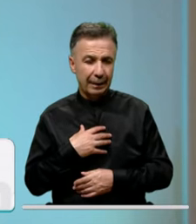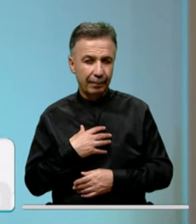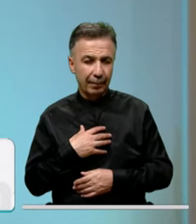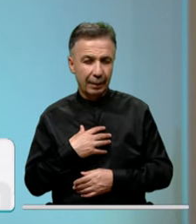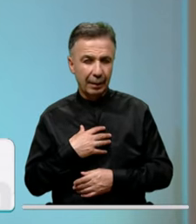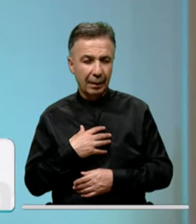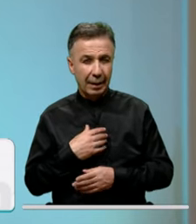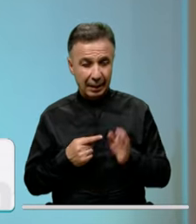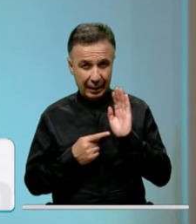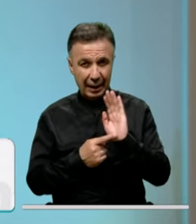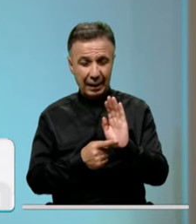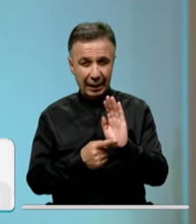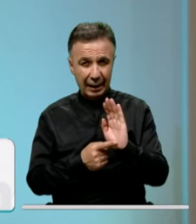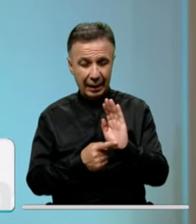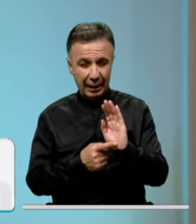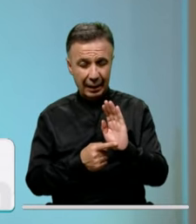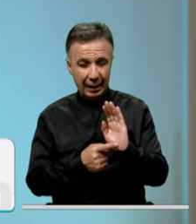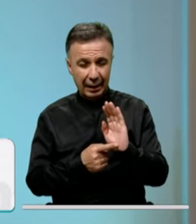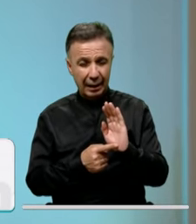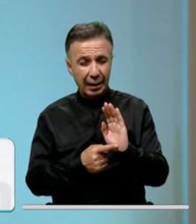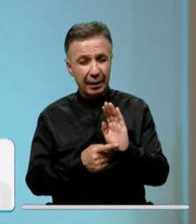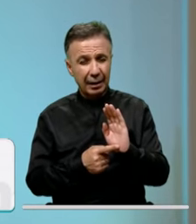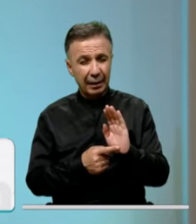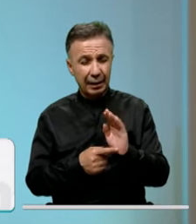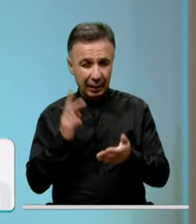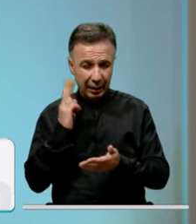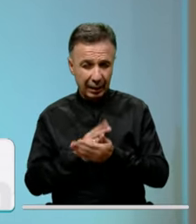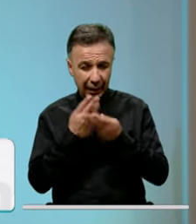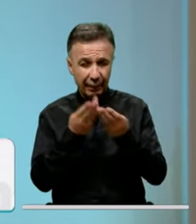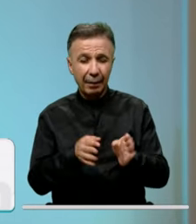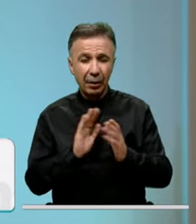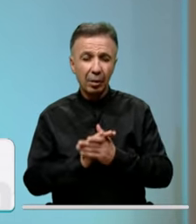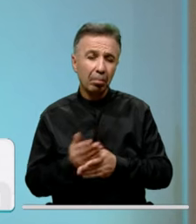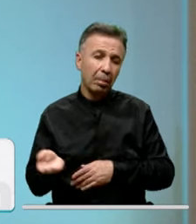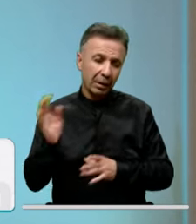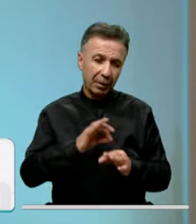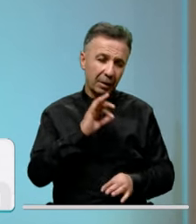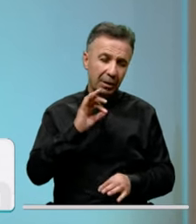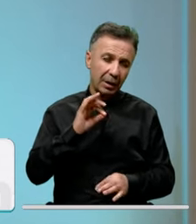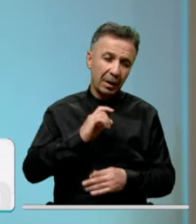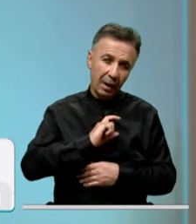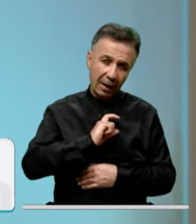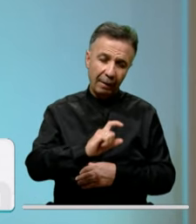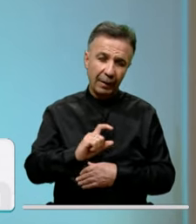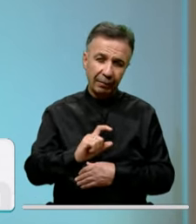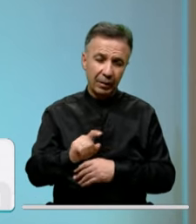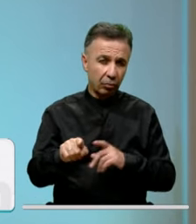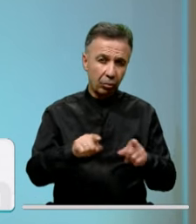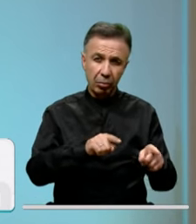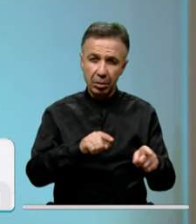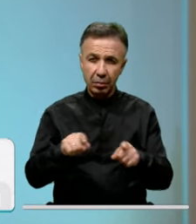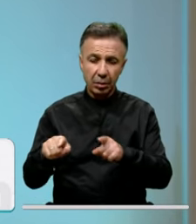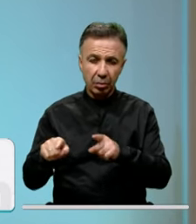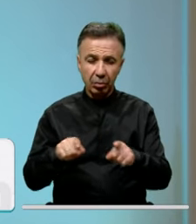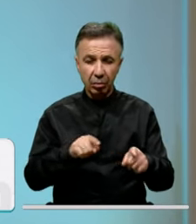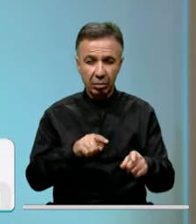hüküm çıkaracak durumda olmayan birisinin fetvasına, onun yönlendirmesine göre hareket